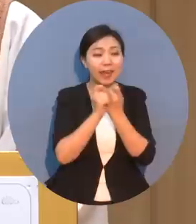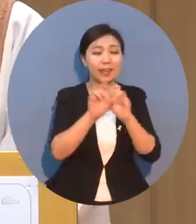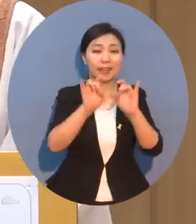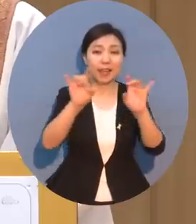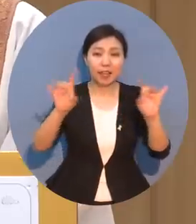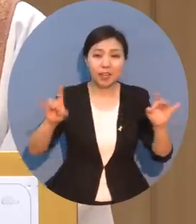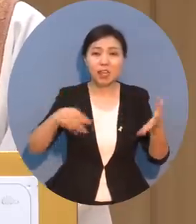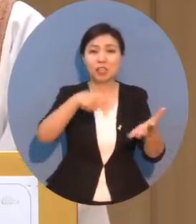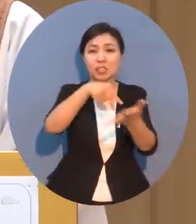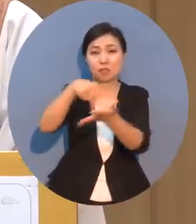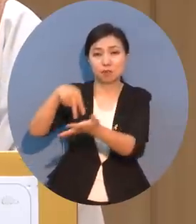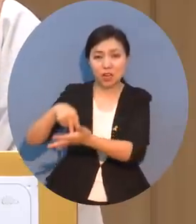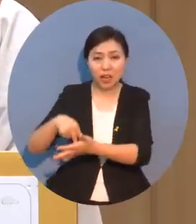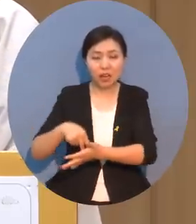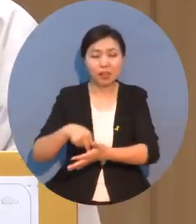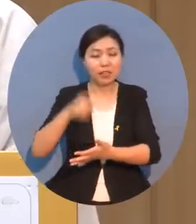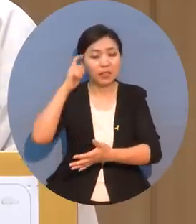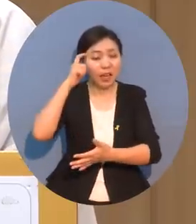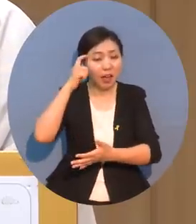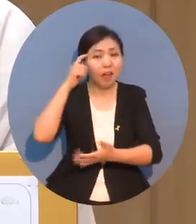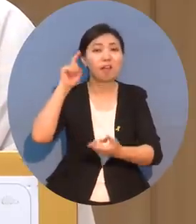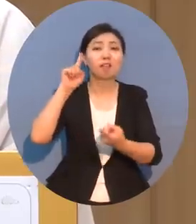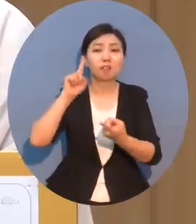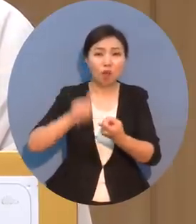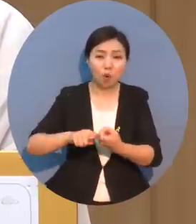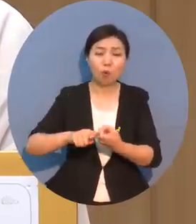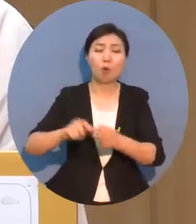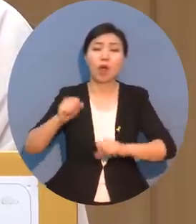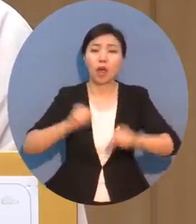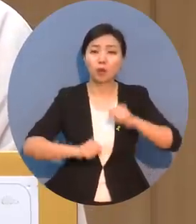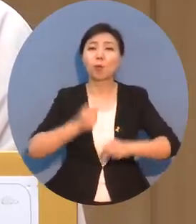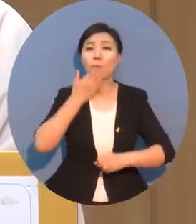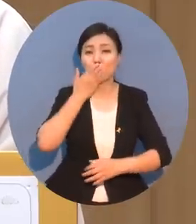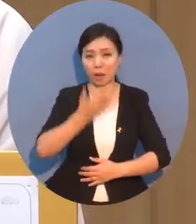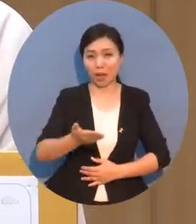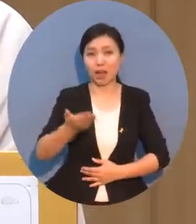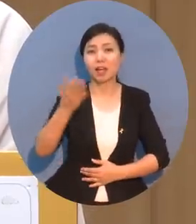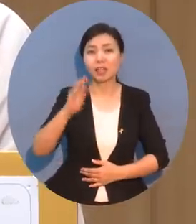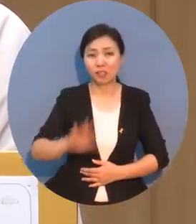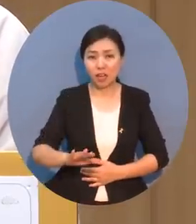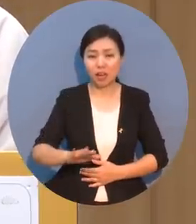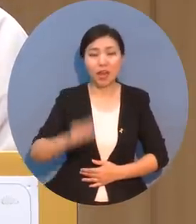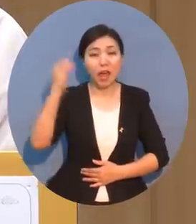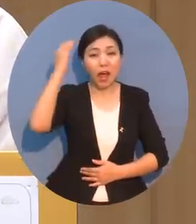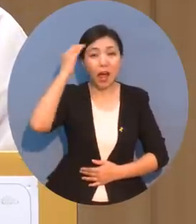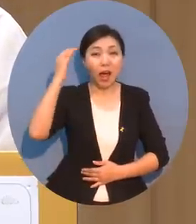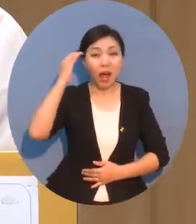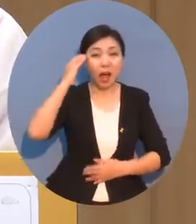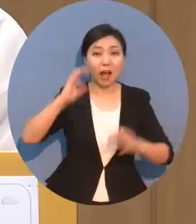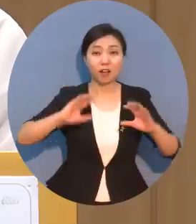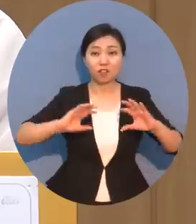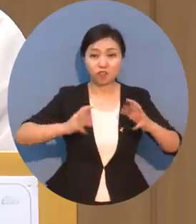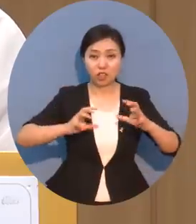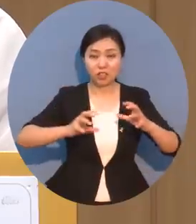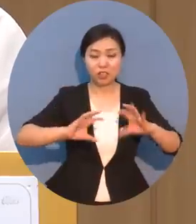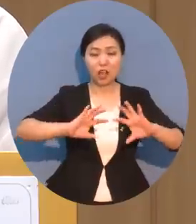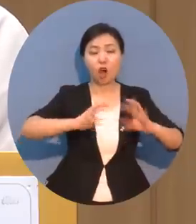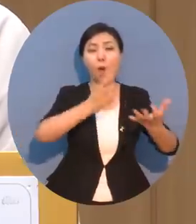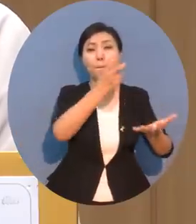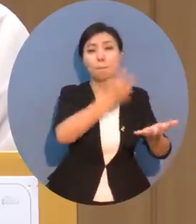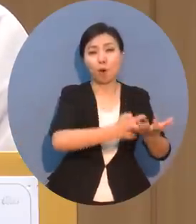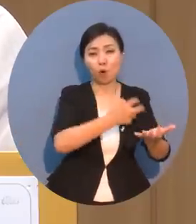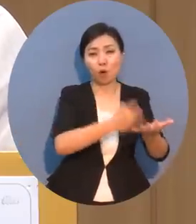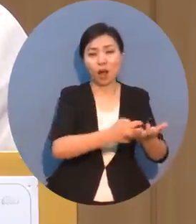자기 견해가 있으니까 그 견해대로 행동을 할 수도 있어. 그런데 이 세상에는 대한민국에는 헌법과 뭐가